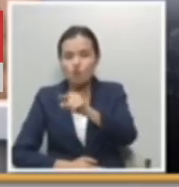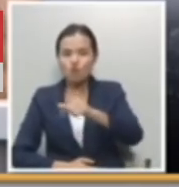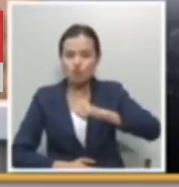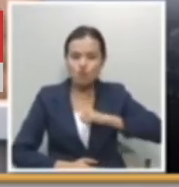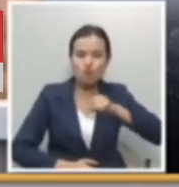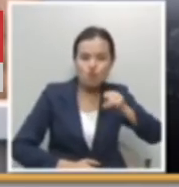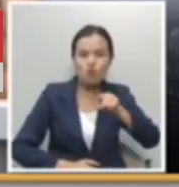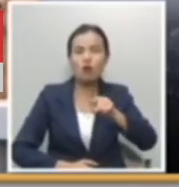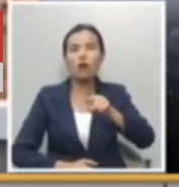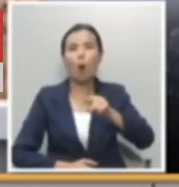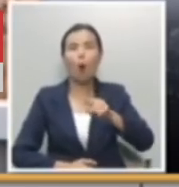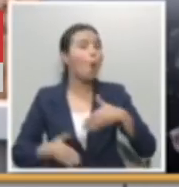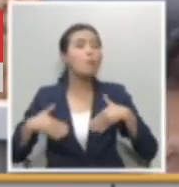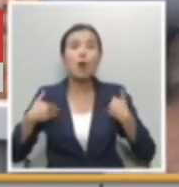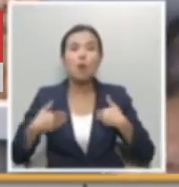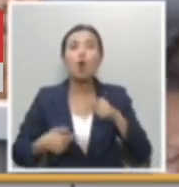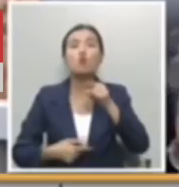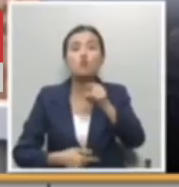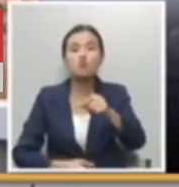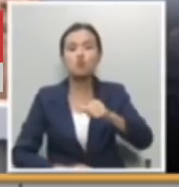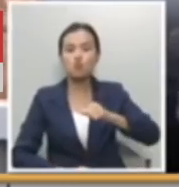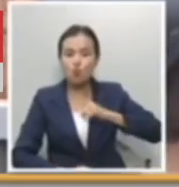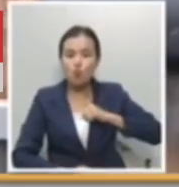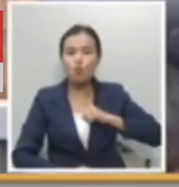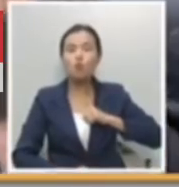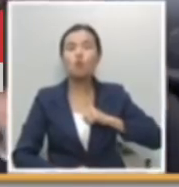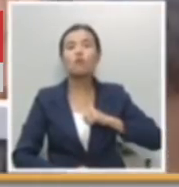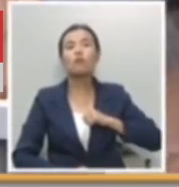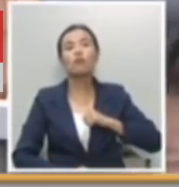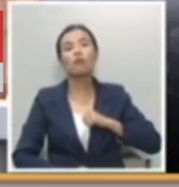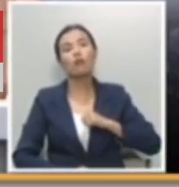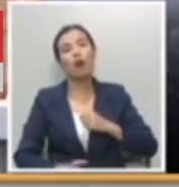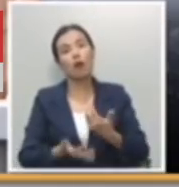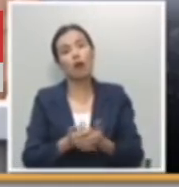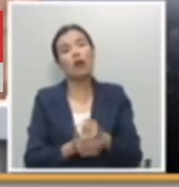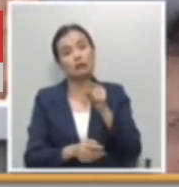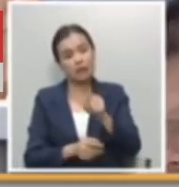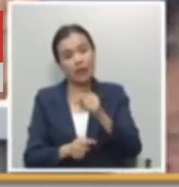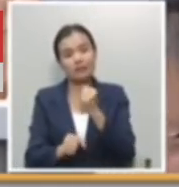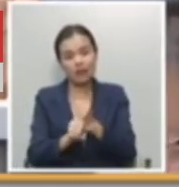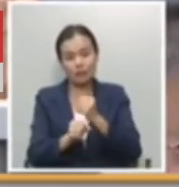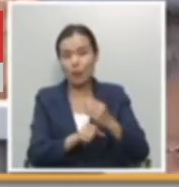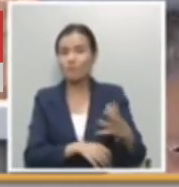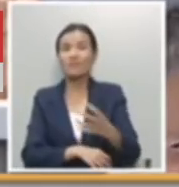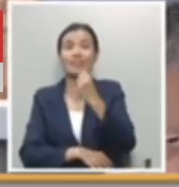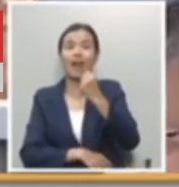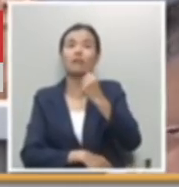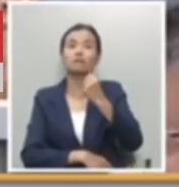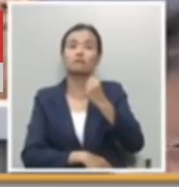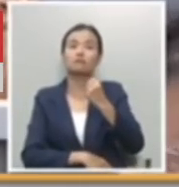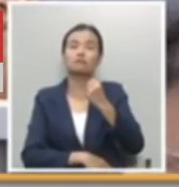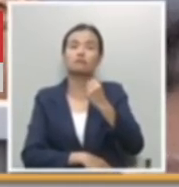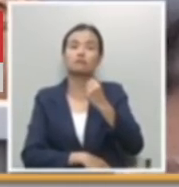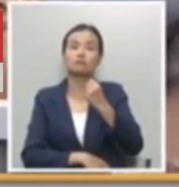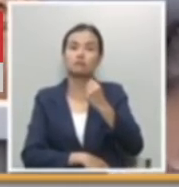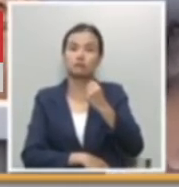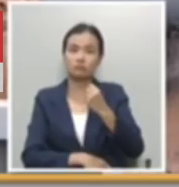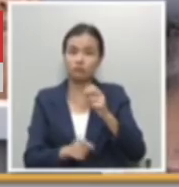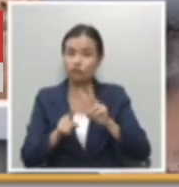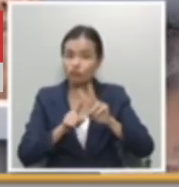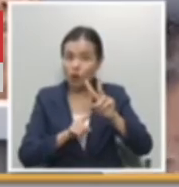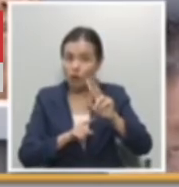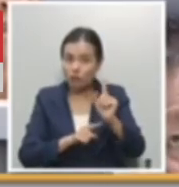นตรีใต้มันเลยมึงมั่งกูมั่งนี่คือสิ่งที่เกิดขึ้นในยุคที่เผด็จการยึดอำนาจเด้งที่2คืออ